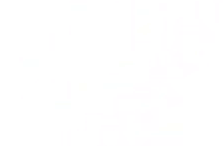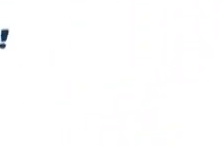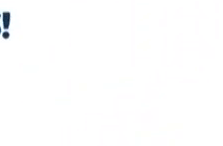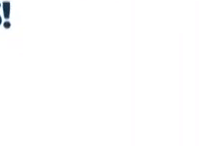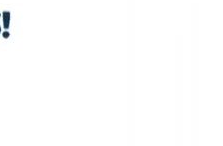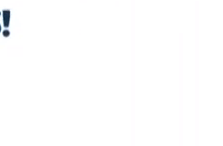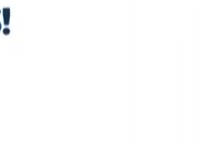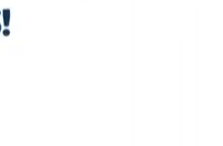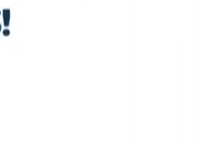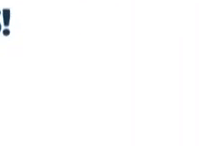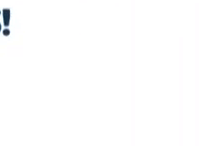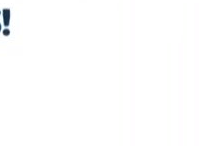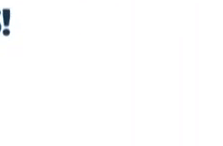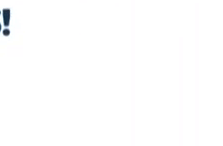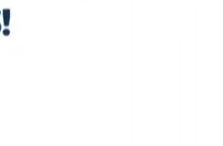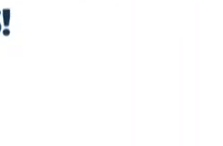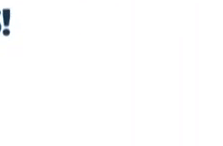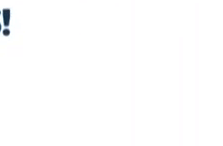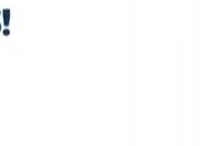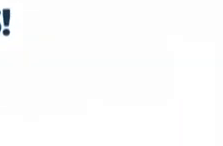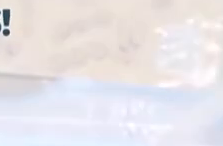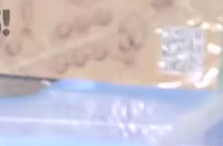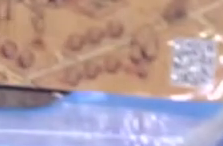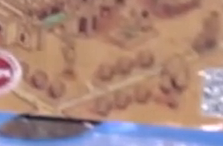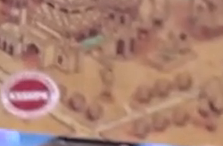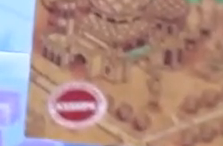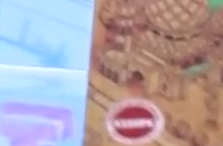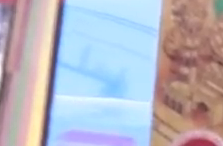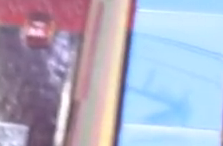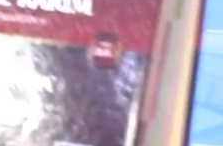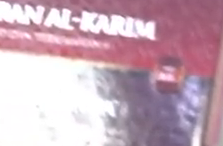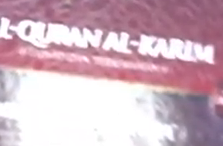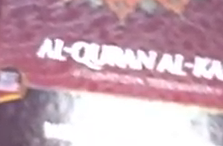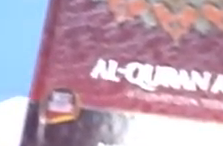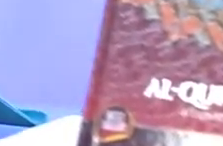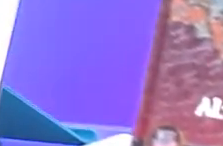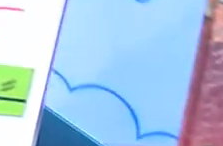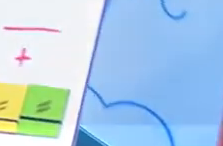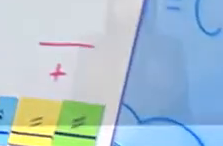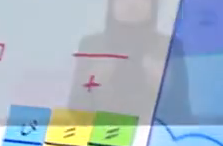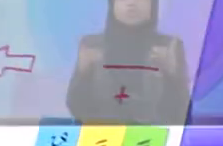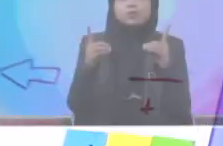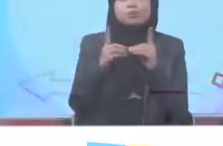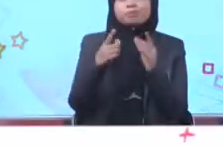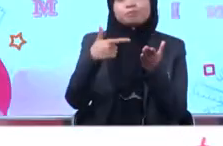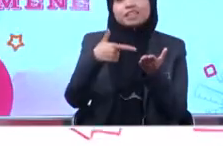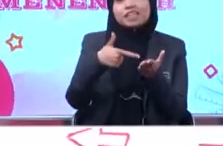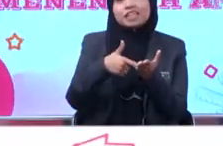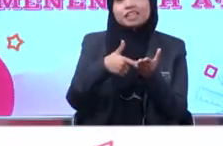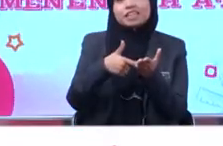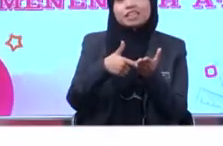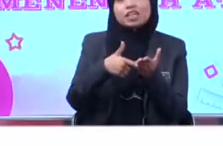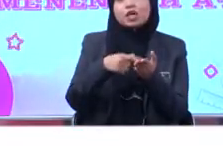Sidik TV GPM Hai Kembali lagi bersama kami dalam Didik Tiwi qpm